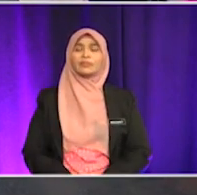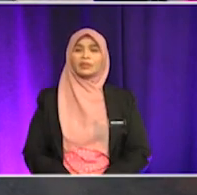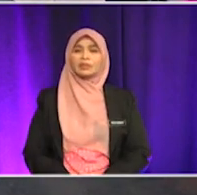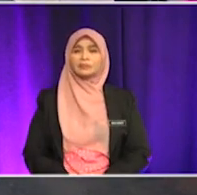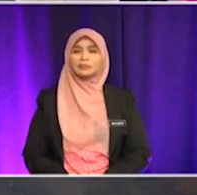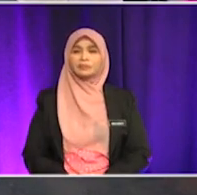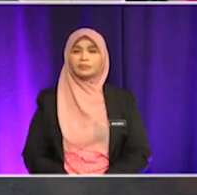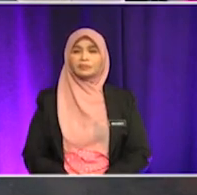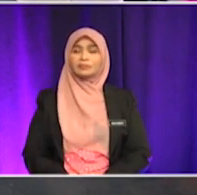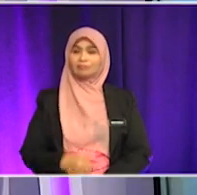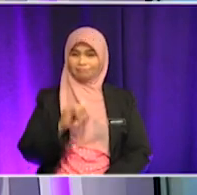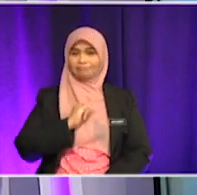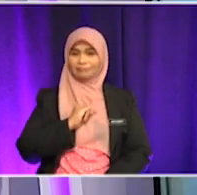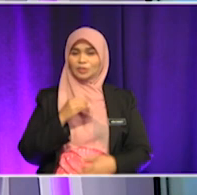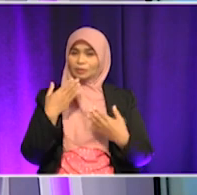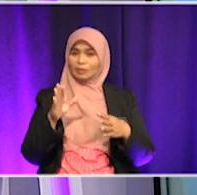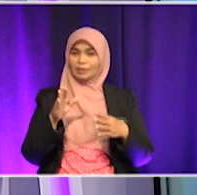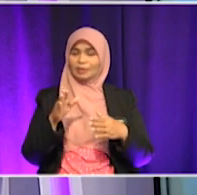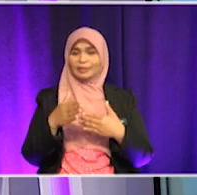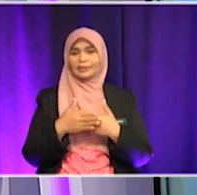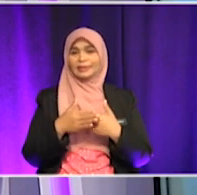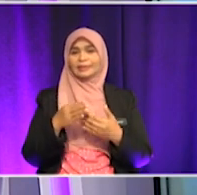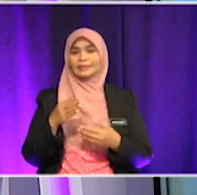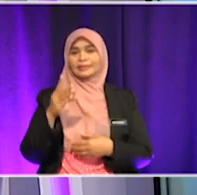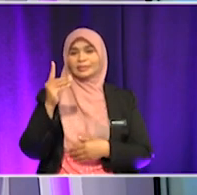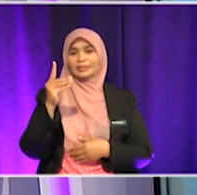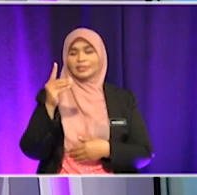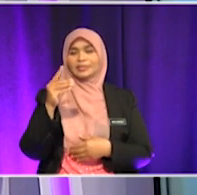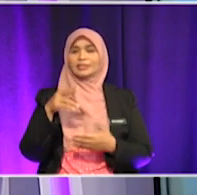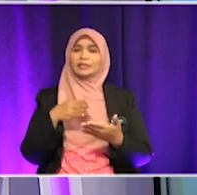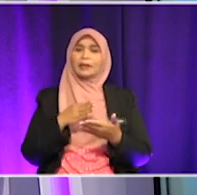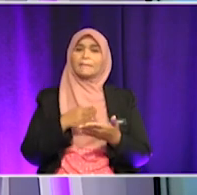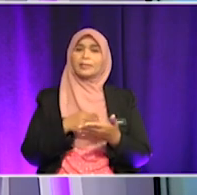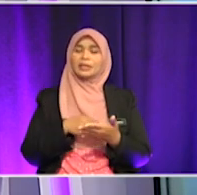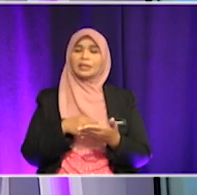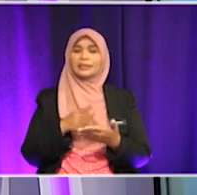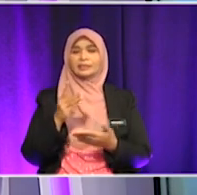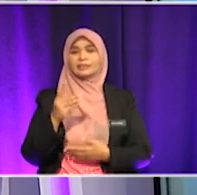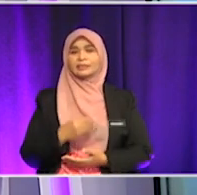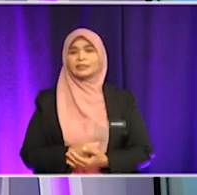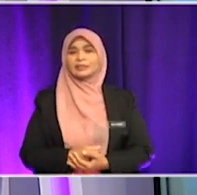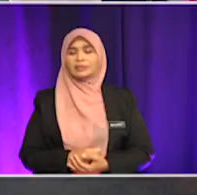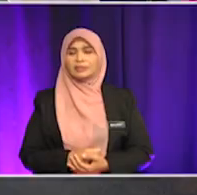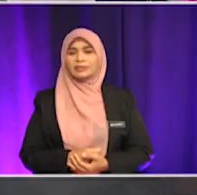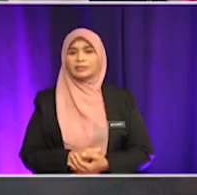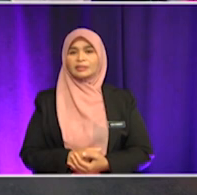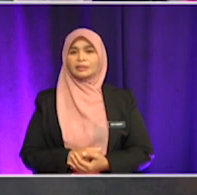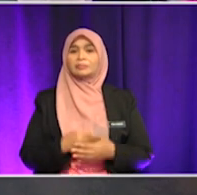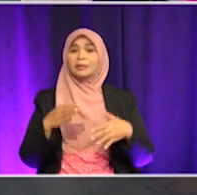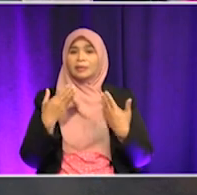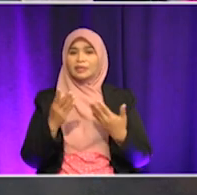cikgu. Saya dah dekat D untuk bilangan tarian kuda kepang. Kejap saya tengah buat untuk W pula kan. Okey. Okay. Mana kita nak terbitkan